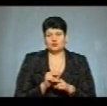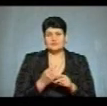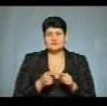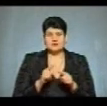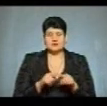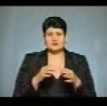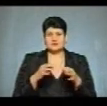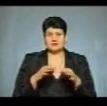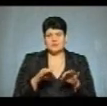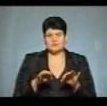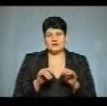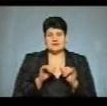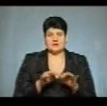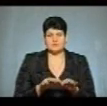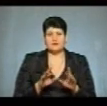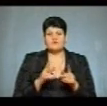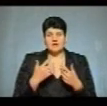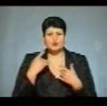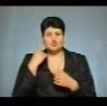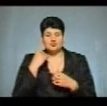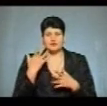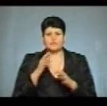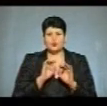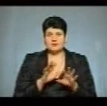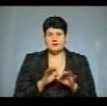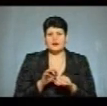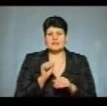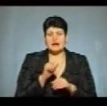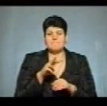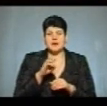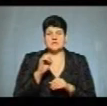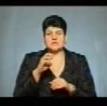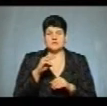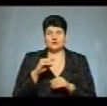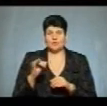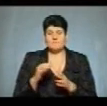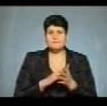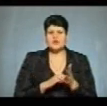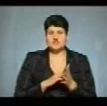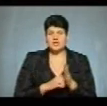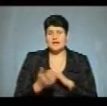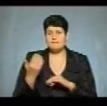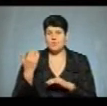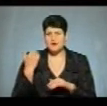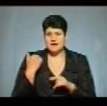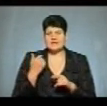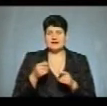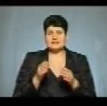даних транспортних засобів. Як ми вже чули від коментаря Андрія Мастюха, причина попередня